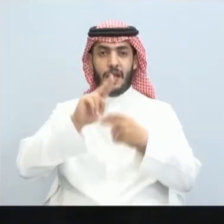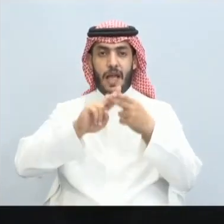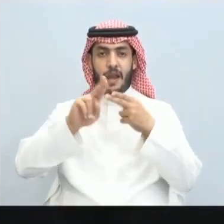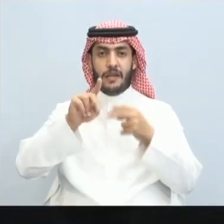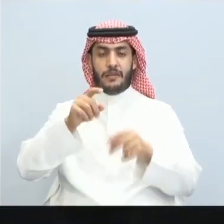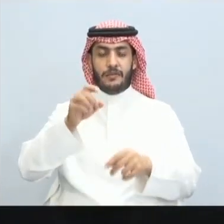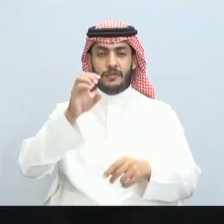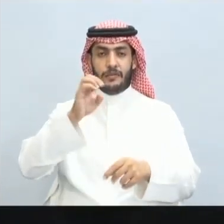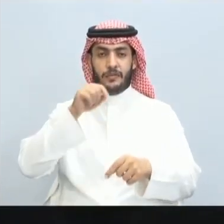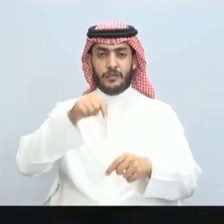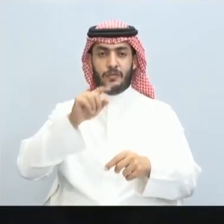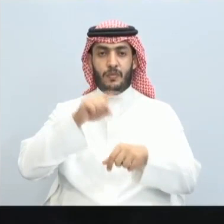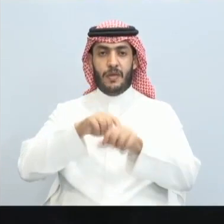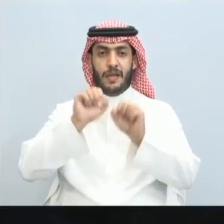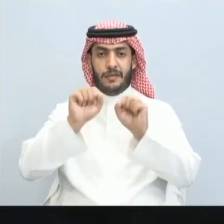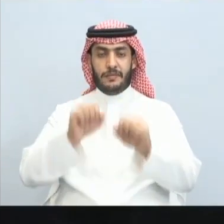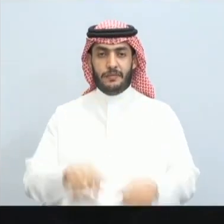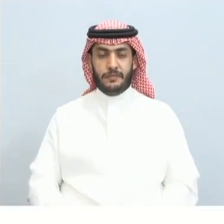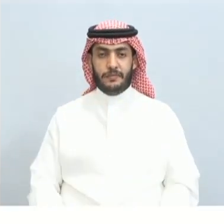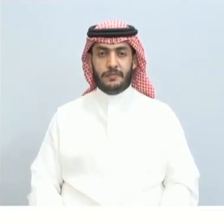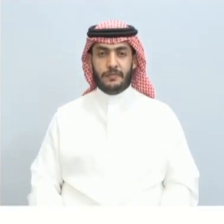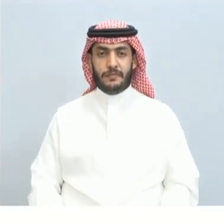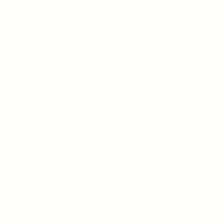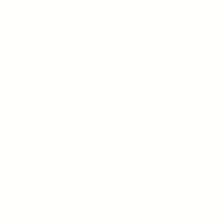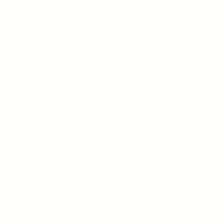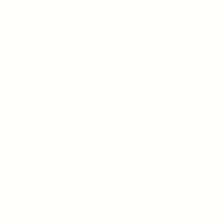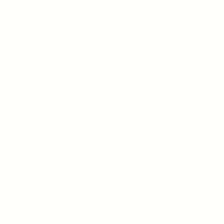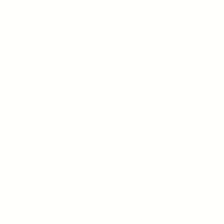حلها الان لكم الوقت يا احبتي